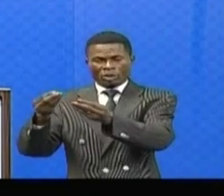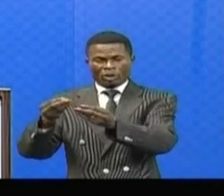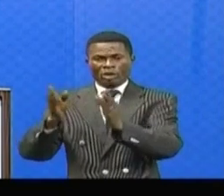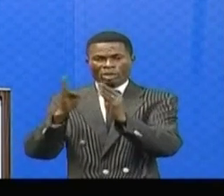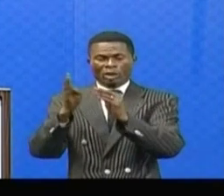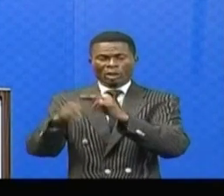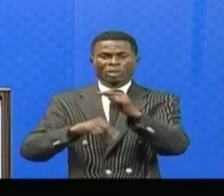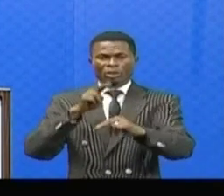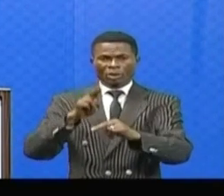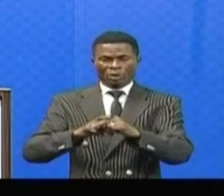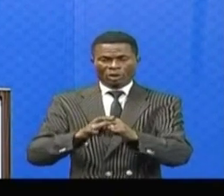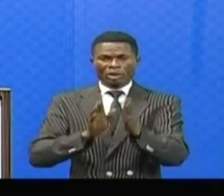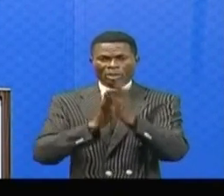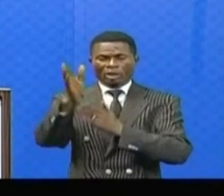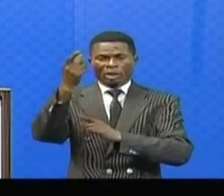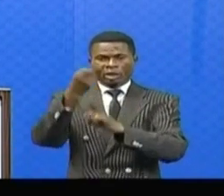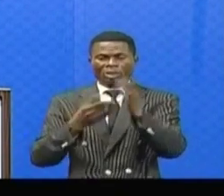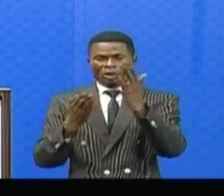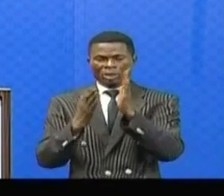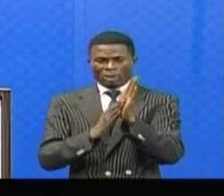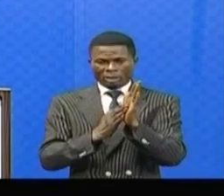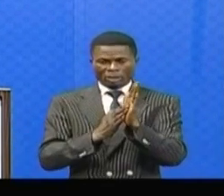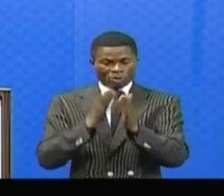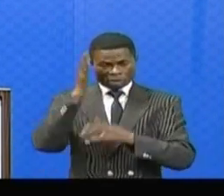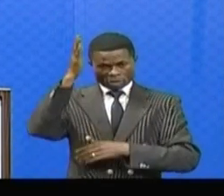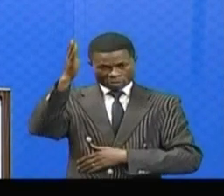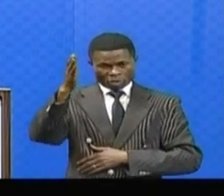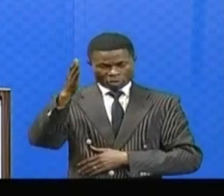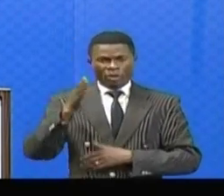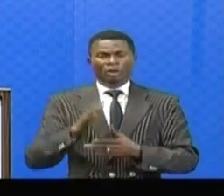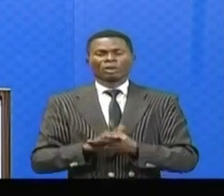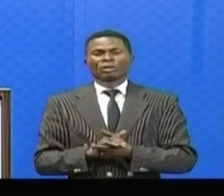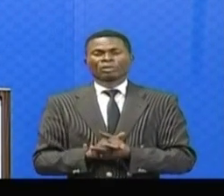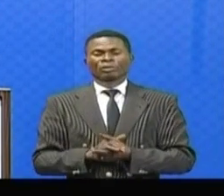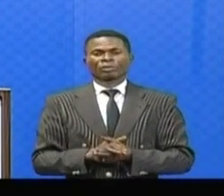l'Assemblée nationale le 15 septembre prochain.